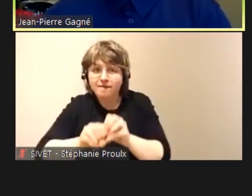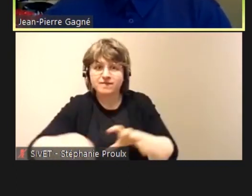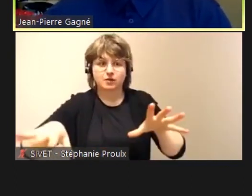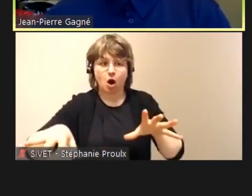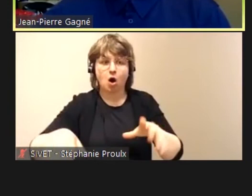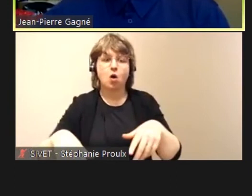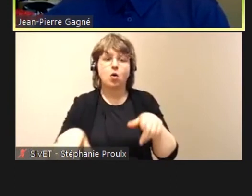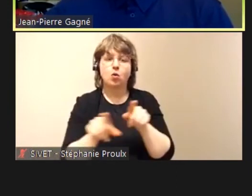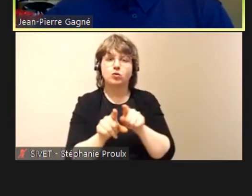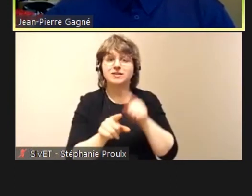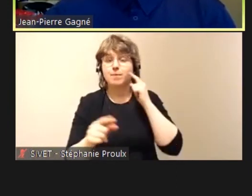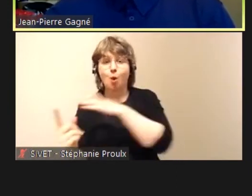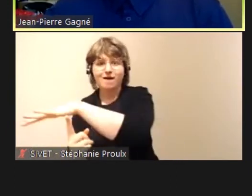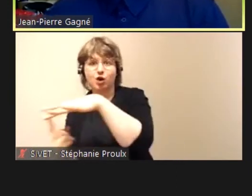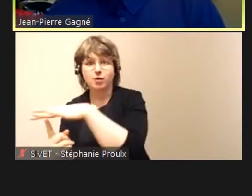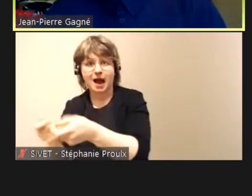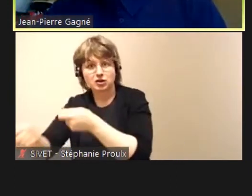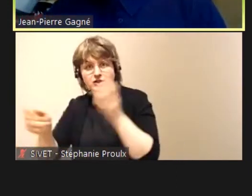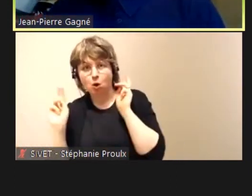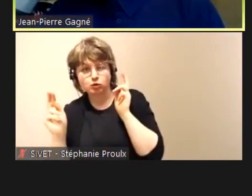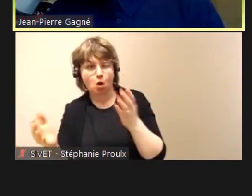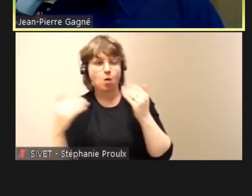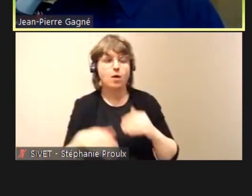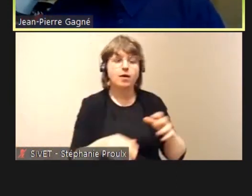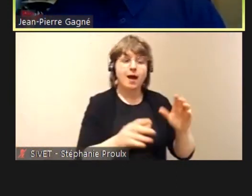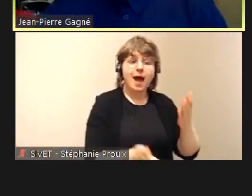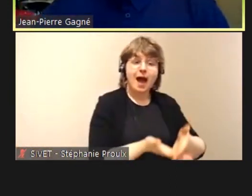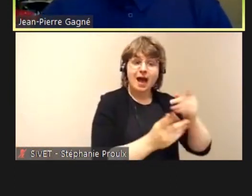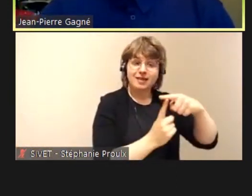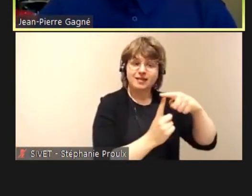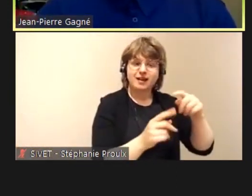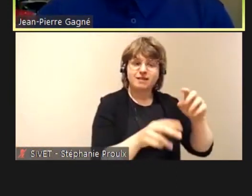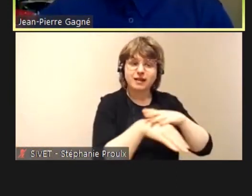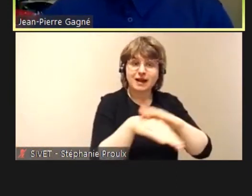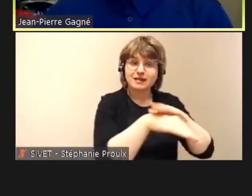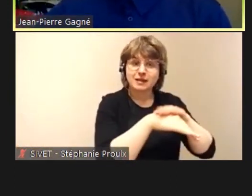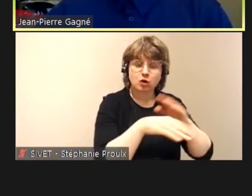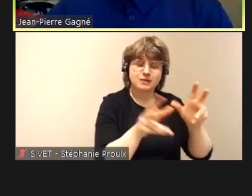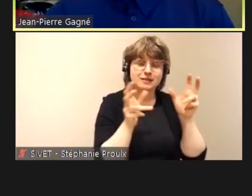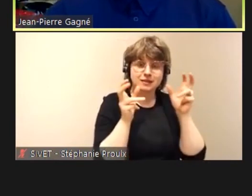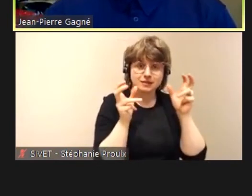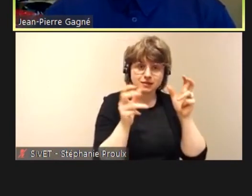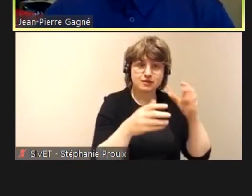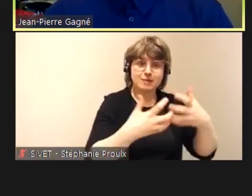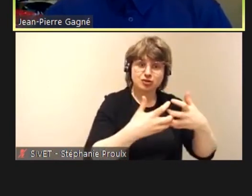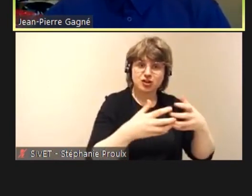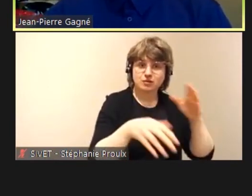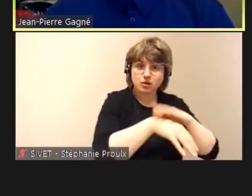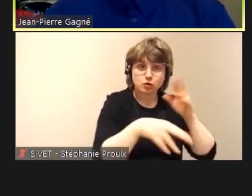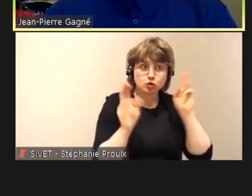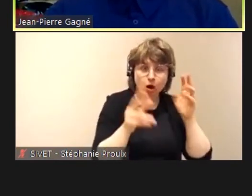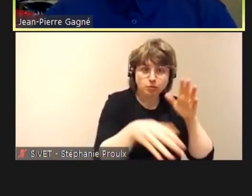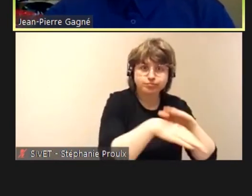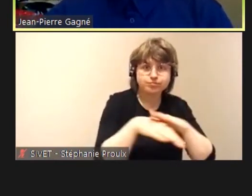amplificateurs pour les grands espaces. Quand on parle d'aides techniques pour détecteurs de signaux, ben maintenant aussi, on peut, par exemple,